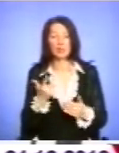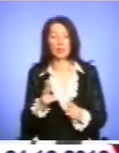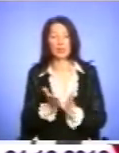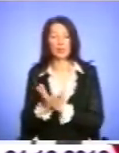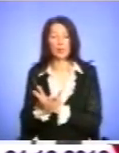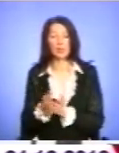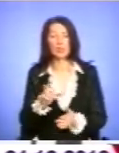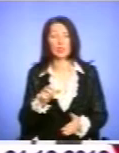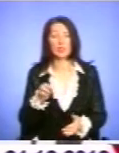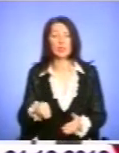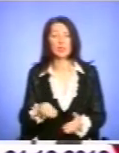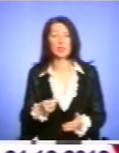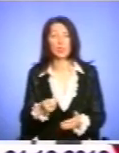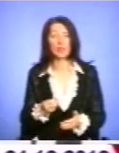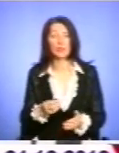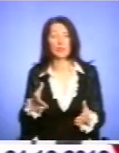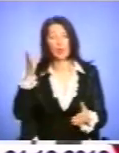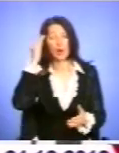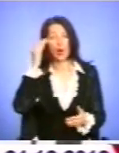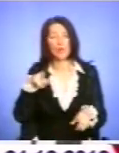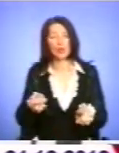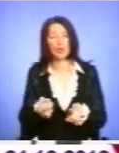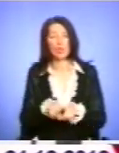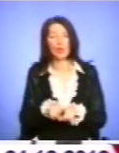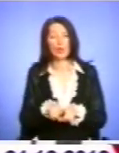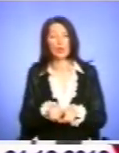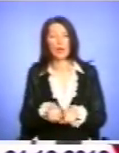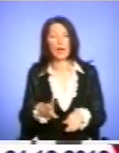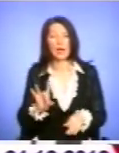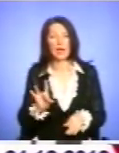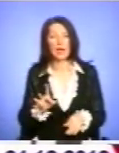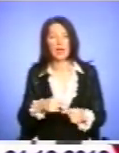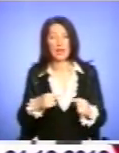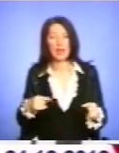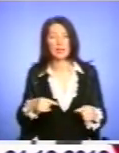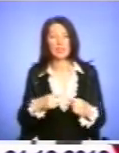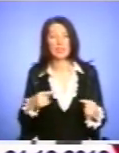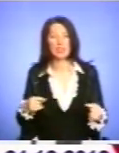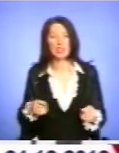тисяч гривень, враховано також і ряд інших першочергових